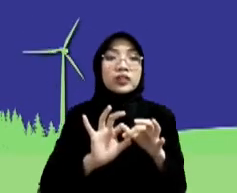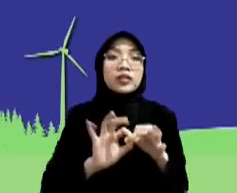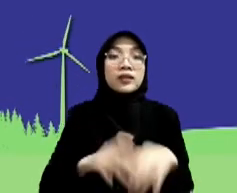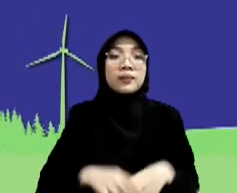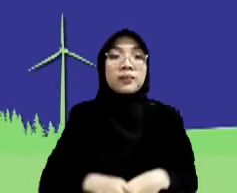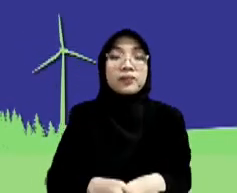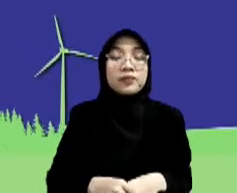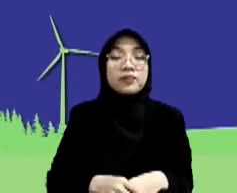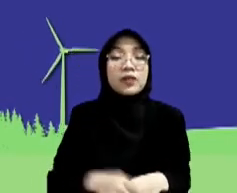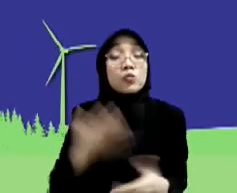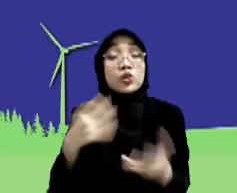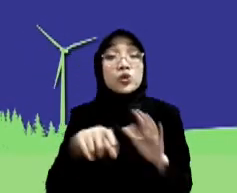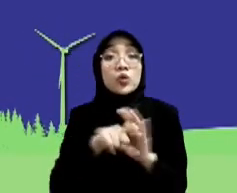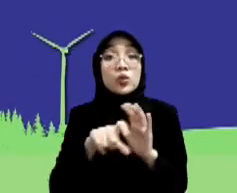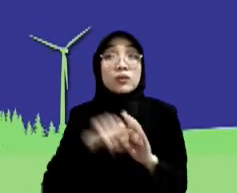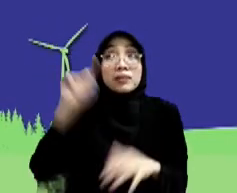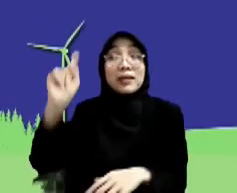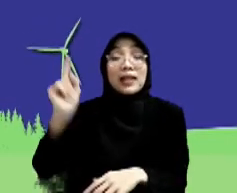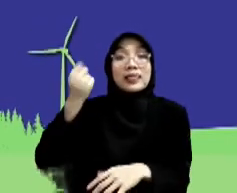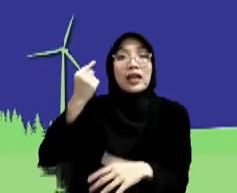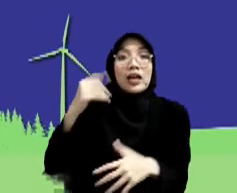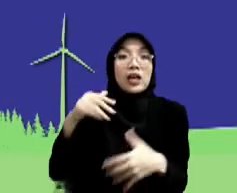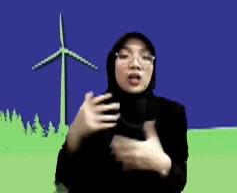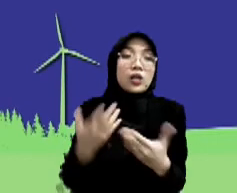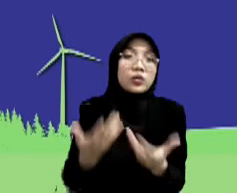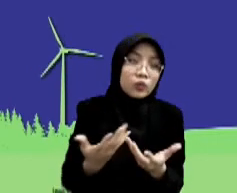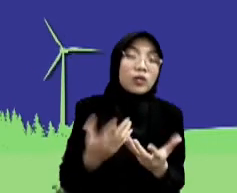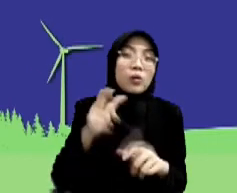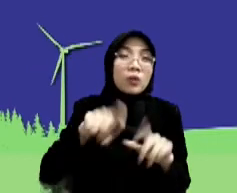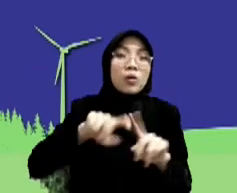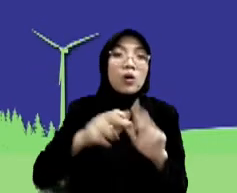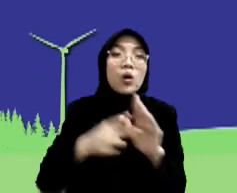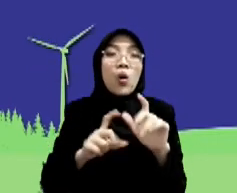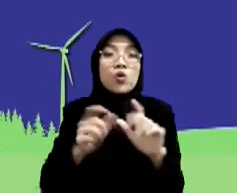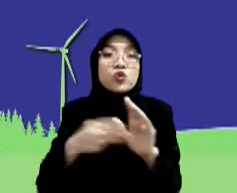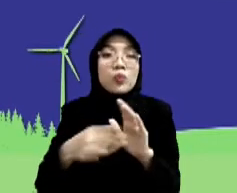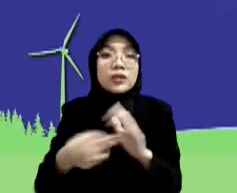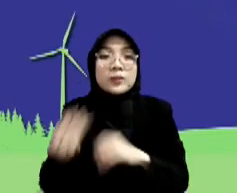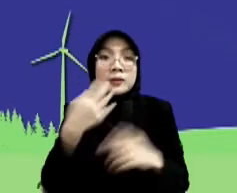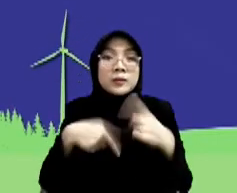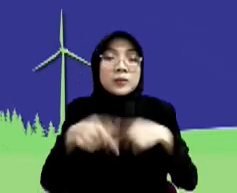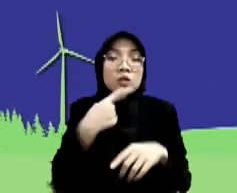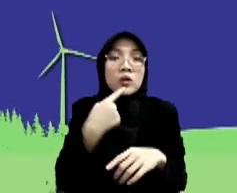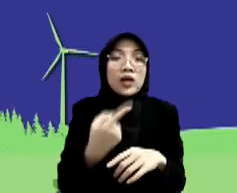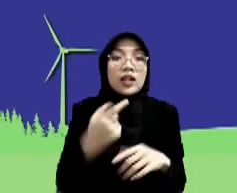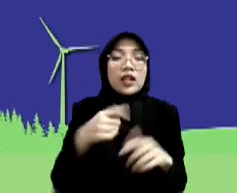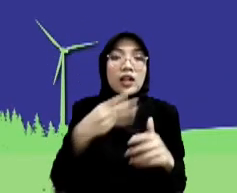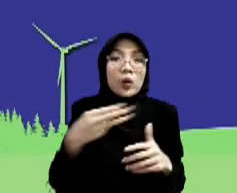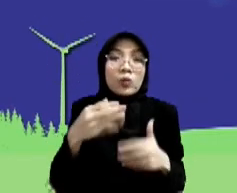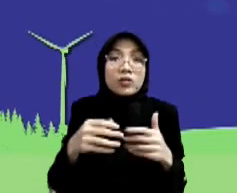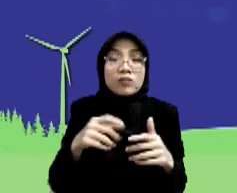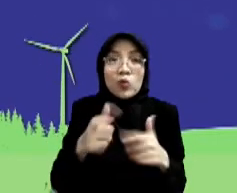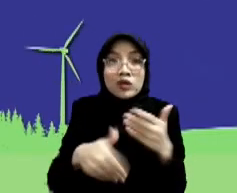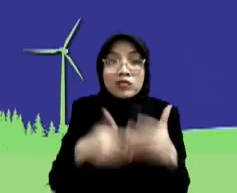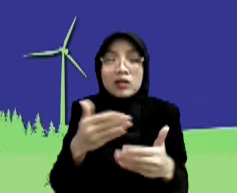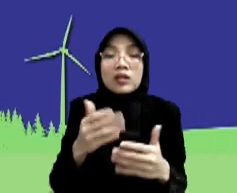Eh misalnya E pemerintah dan juga tentunya konsumen tadi bu Nuni bilang soal sirkuler ekonomi dan apa bagaimana brand itu harusnya juga bisa